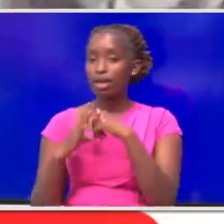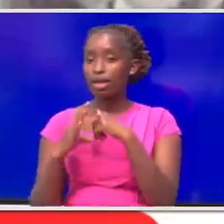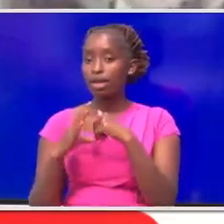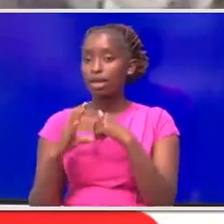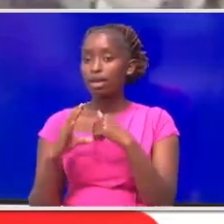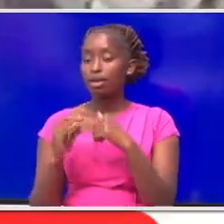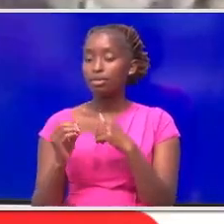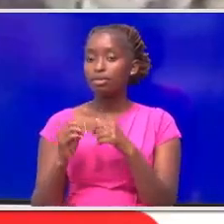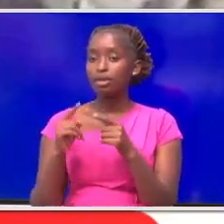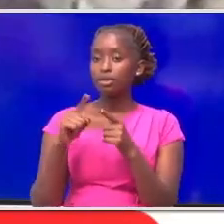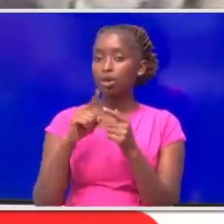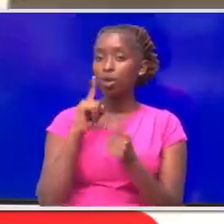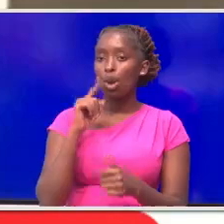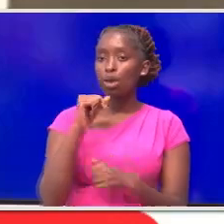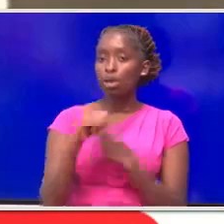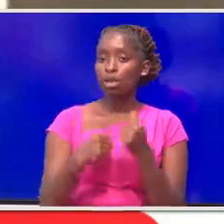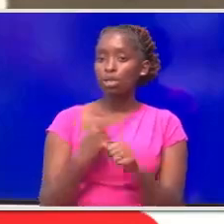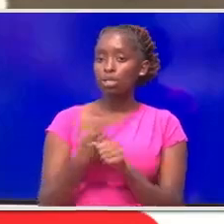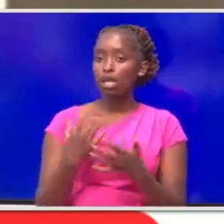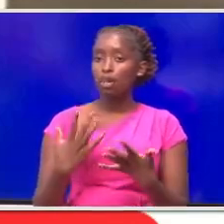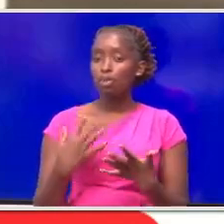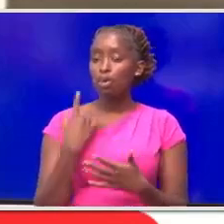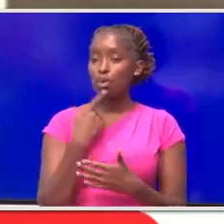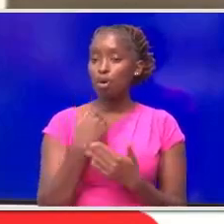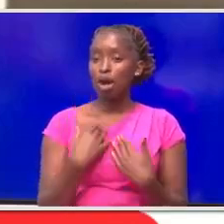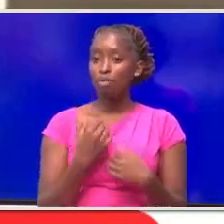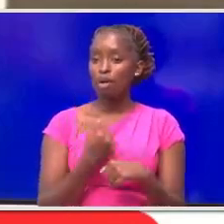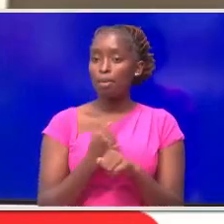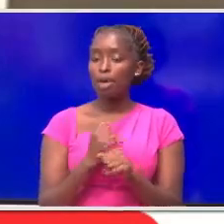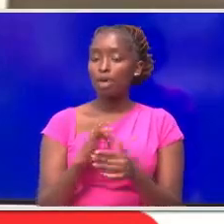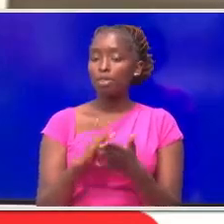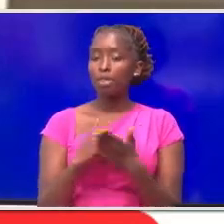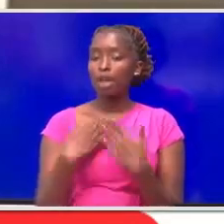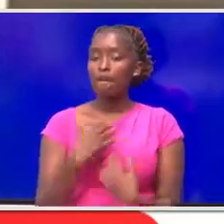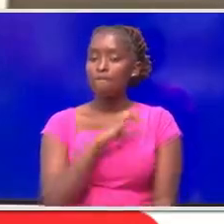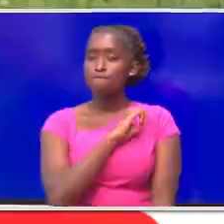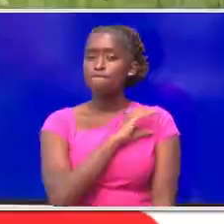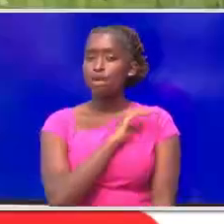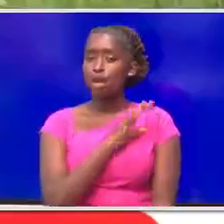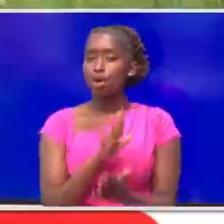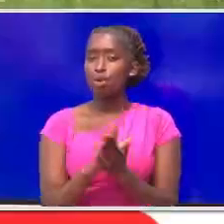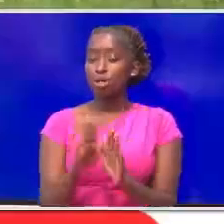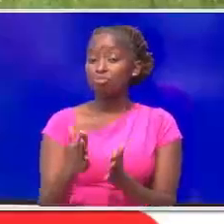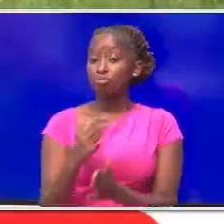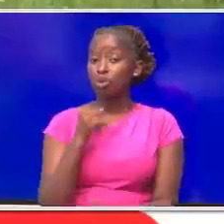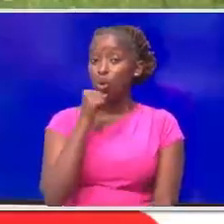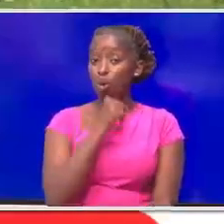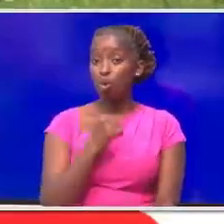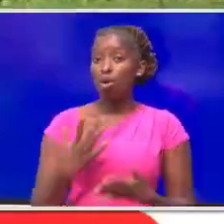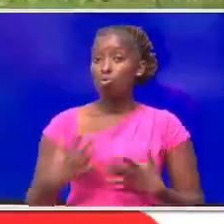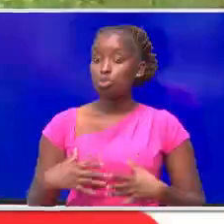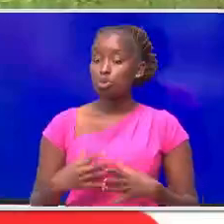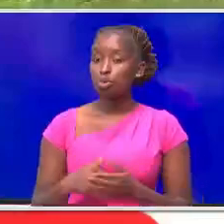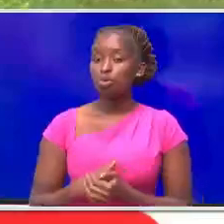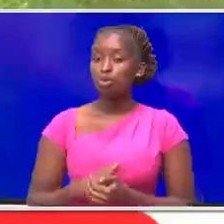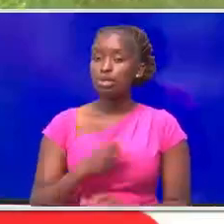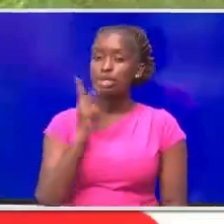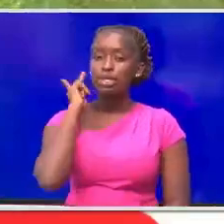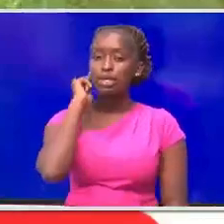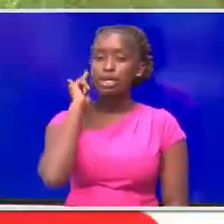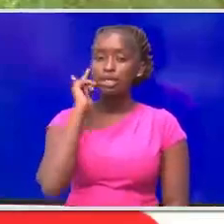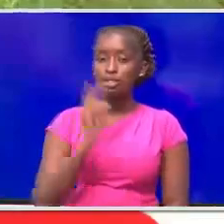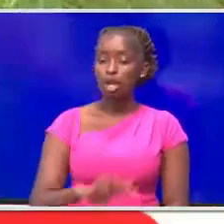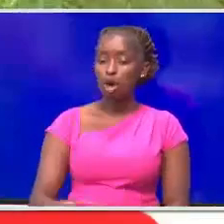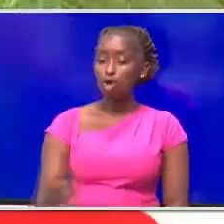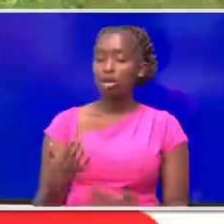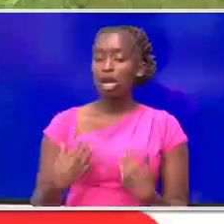na uchawi, hali ambayo imesababisha uoga miongoni mwa wazee. Kaunti ya Kisii, eneo bunge la Kitutu